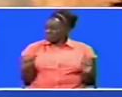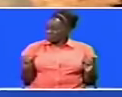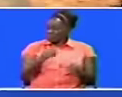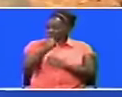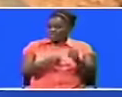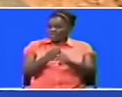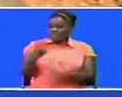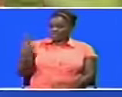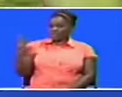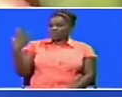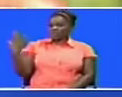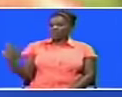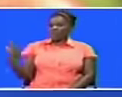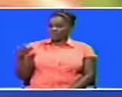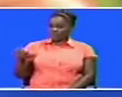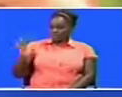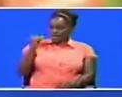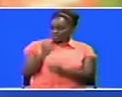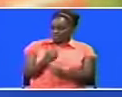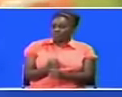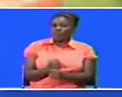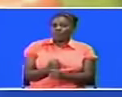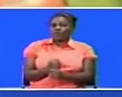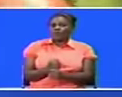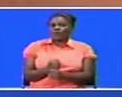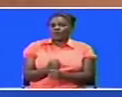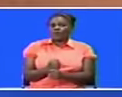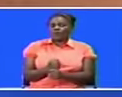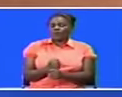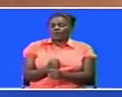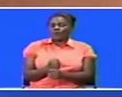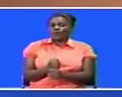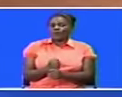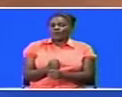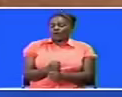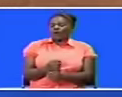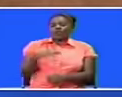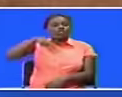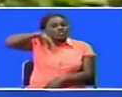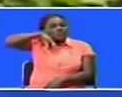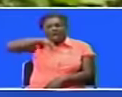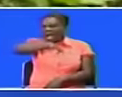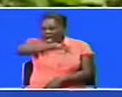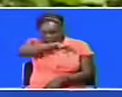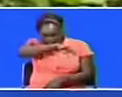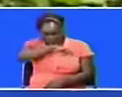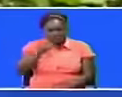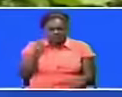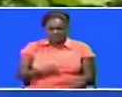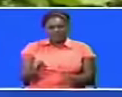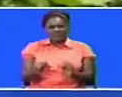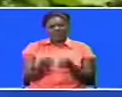hiyo 25 ambayo amejitosa kwenye kazi hii, amewahi kuumwa na kujeruhiwa na mbwa wake. They normally